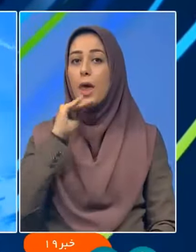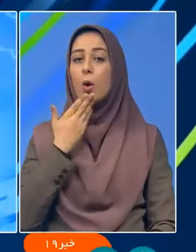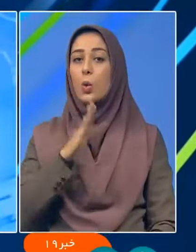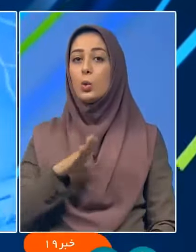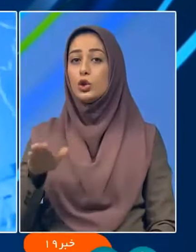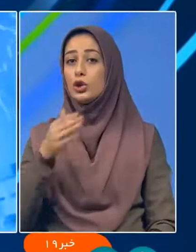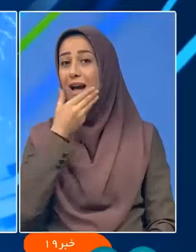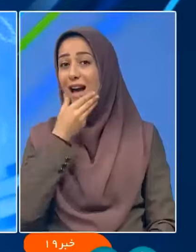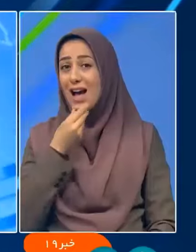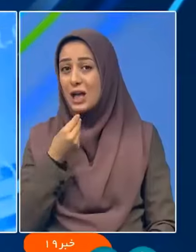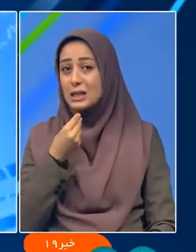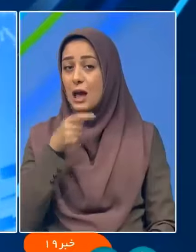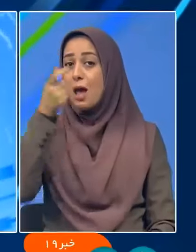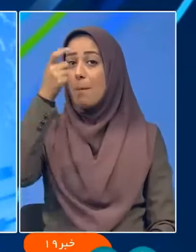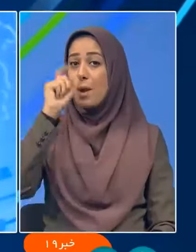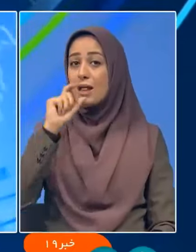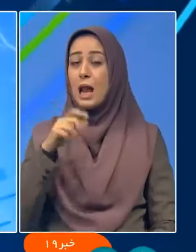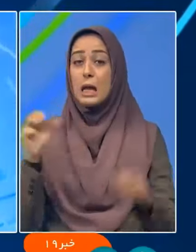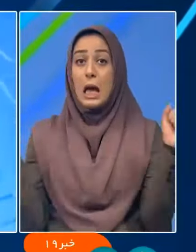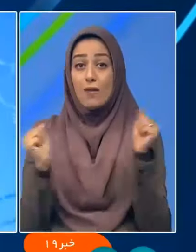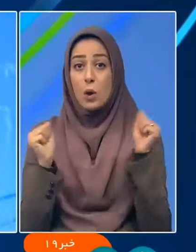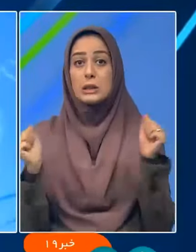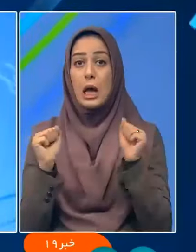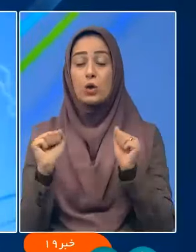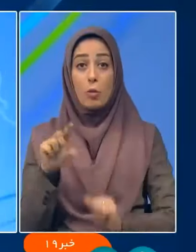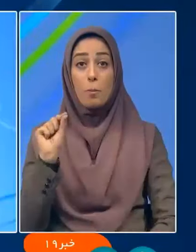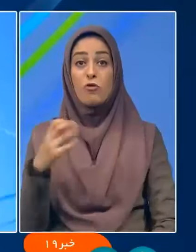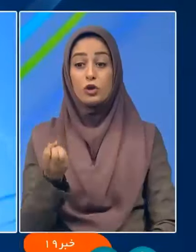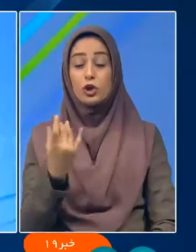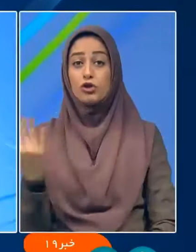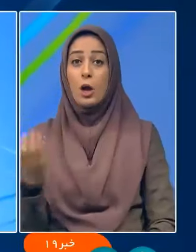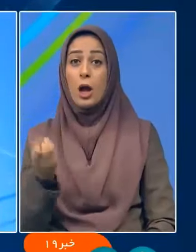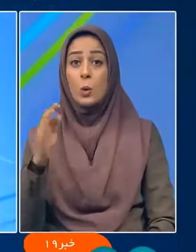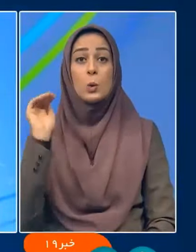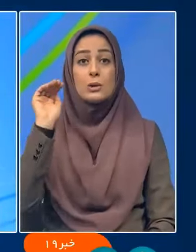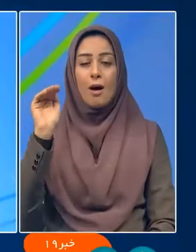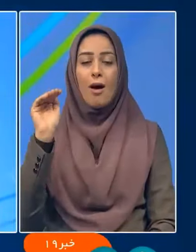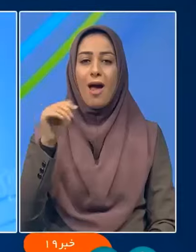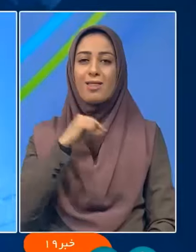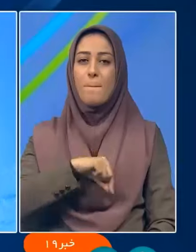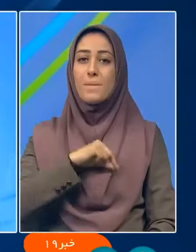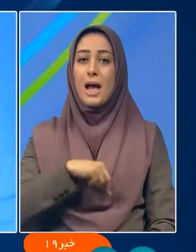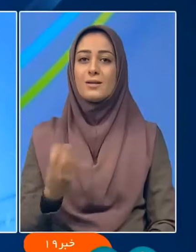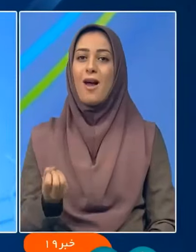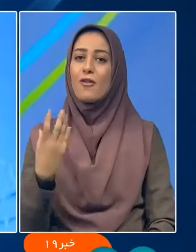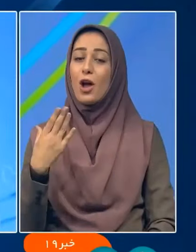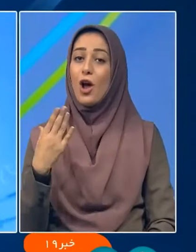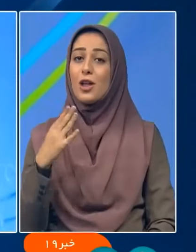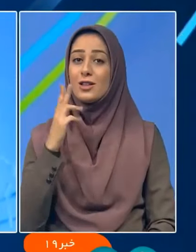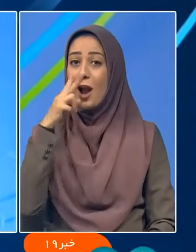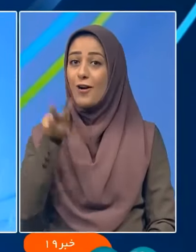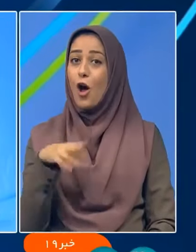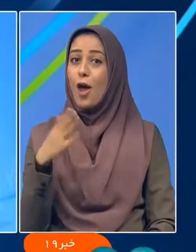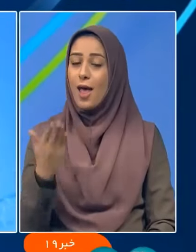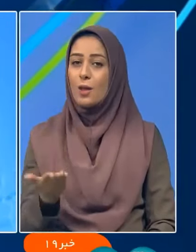هموطنان درخواست کرد با توجه به کاهش دما به خصوص در روزهای آینده مدیریت مصرف گاز را جدی بگیرند تا برای